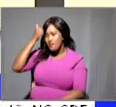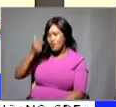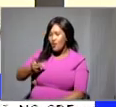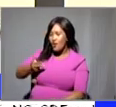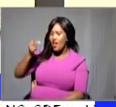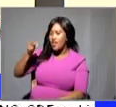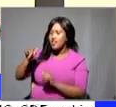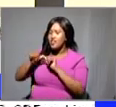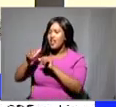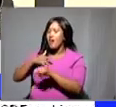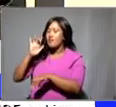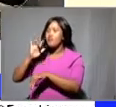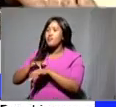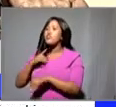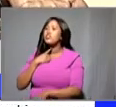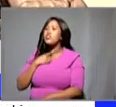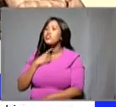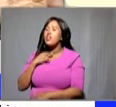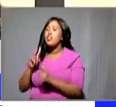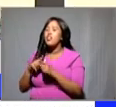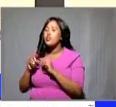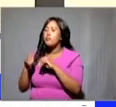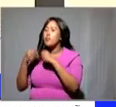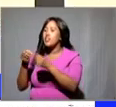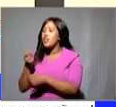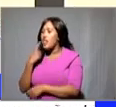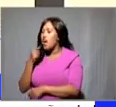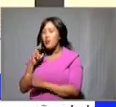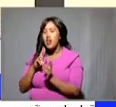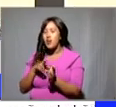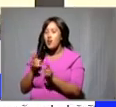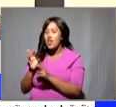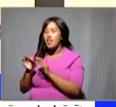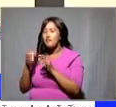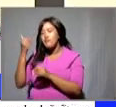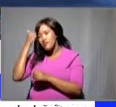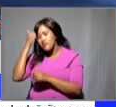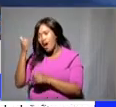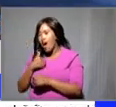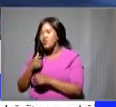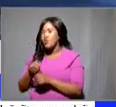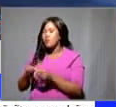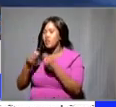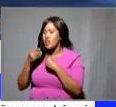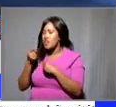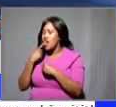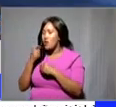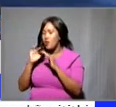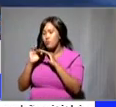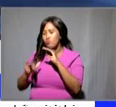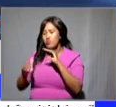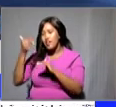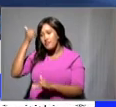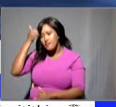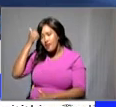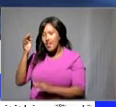urage na infection ya throat ri tugakuhe antibiotic. Okay. Wa goro fever ya kuiguru ri tugakuhe dawa cia gwika atia cia kunyihanyihia.